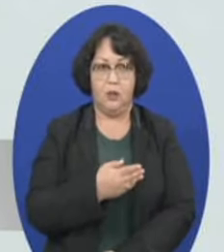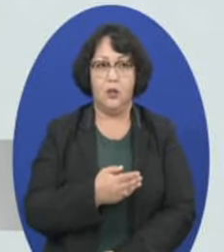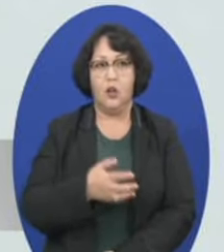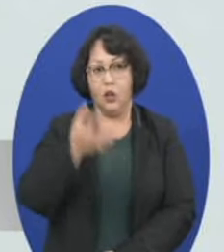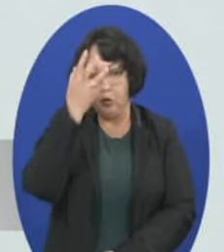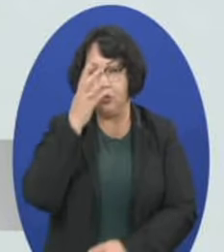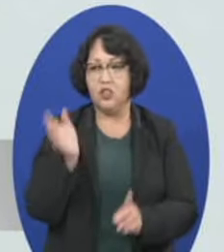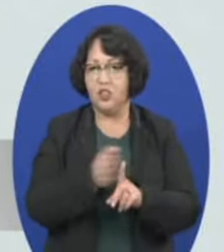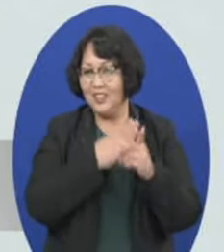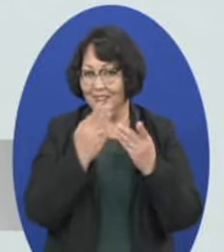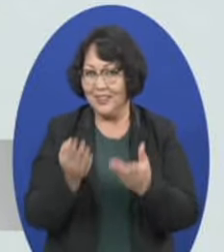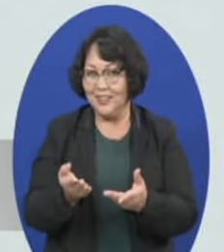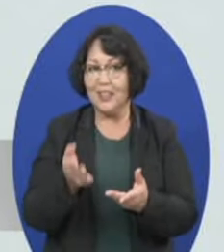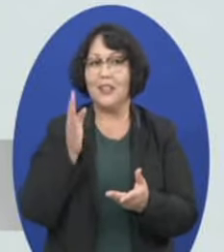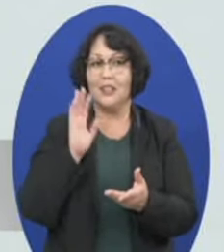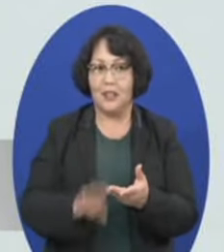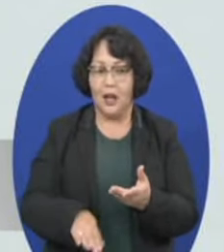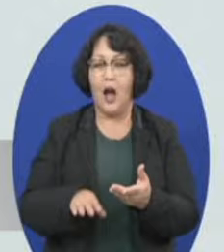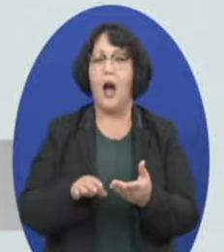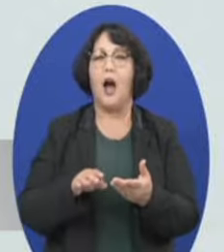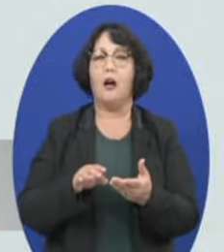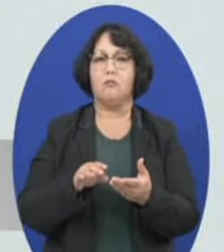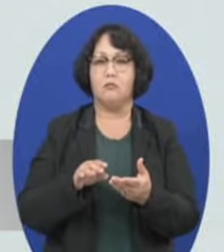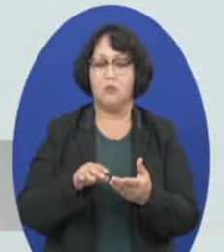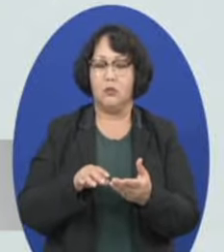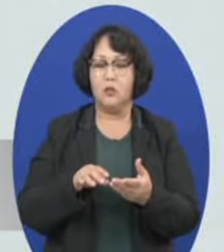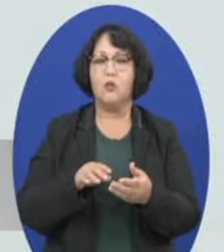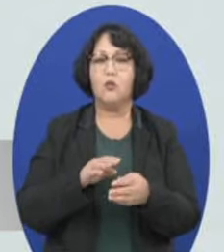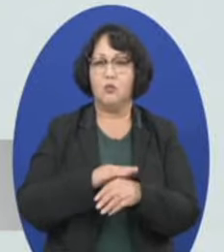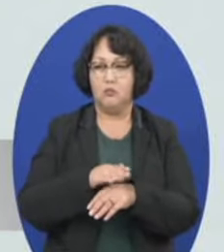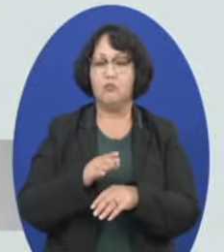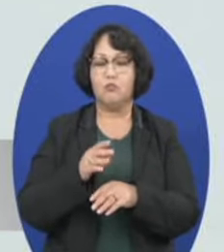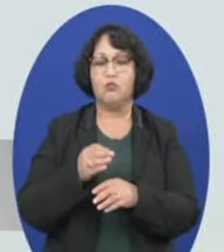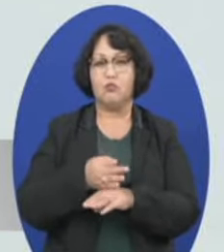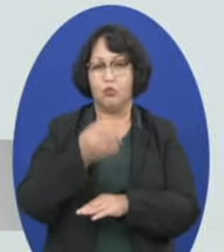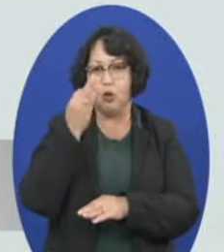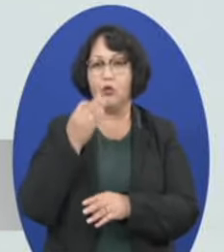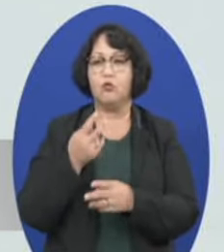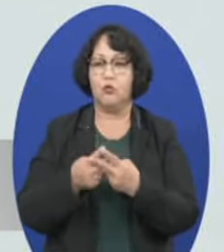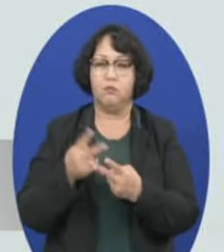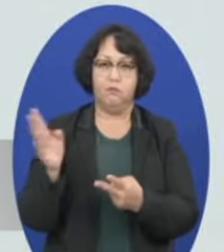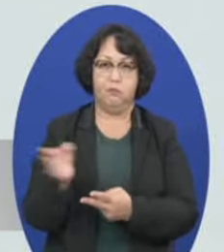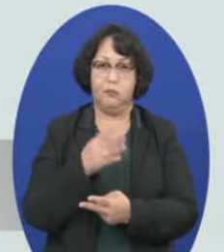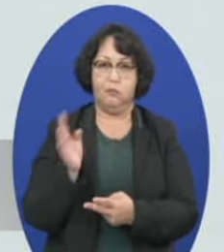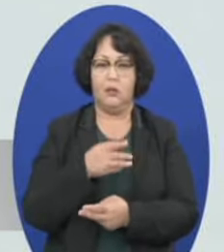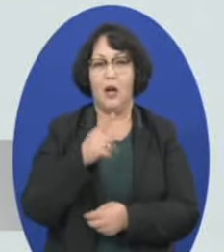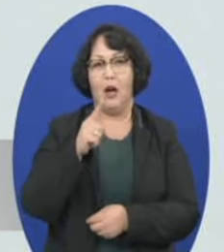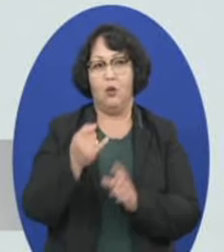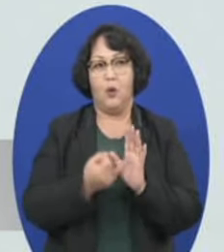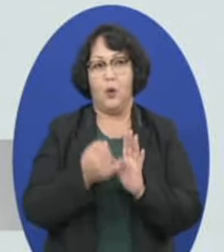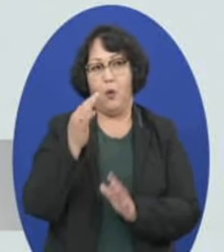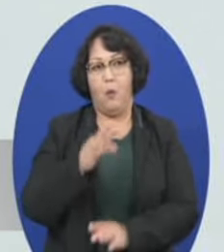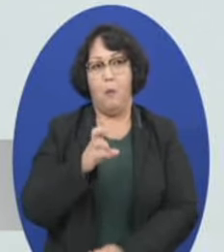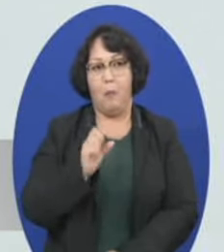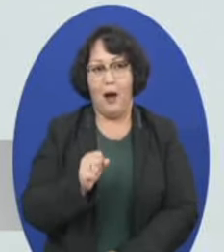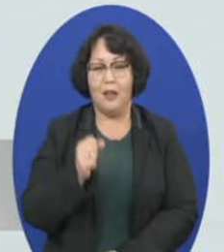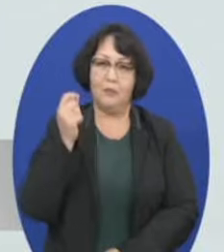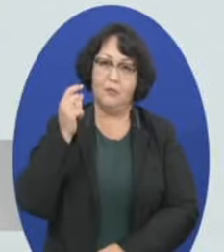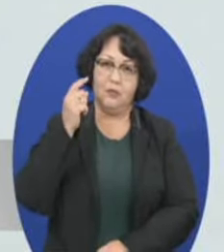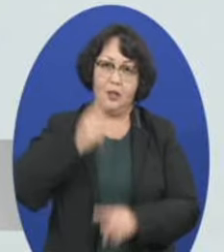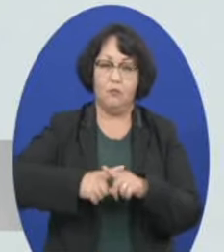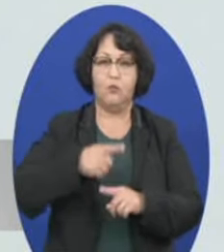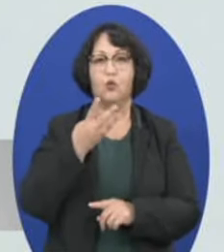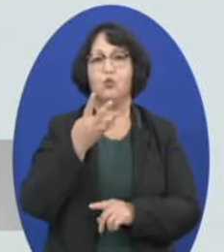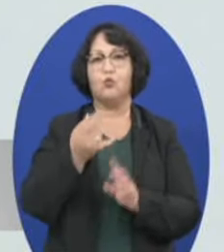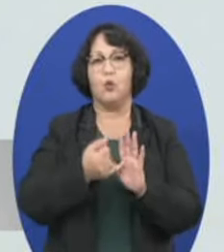үзүүлж болно. Гэхдээ бас хүнлэг энэрэг алдсан хүмүүс бас энэрэг хандах ёстой гэдэг үндсний үндсэндээс нийт ялтнуудын одоо 16% бид нэ 46% болгож